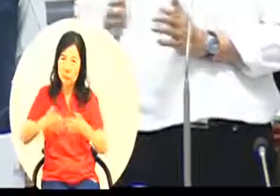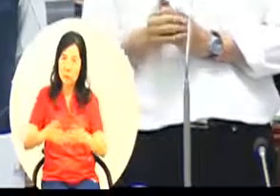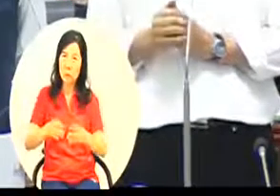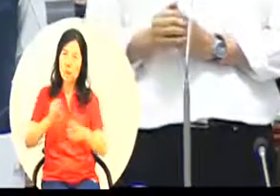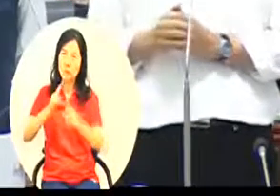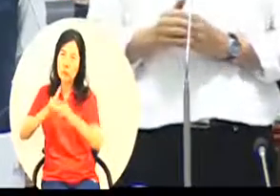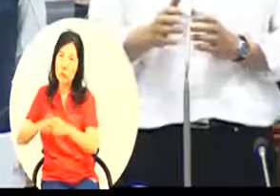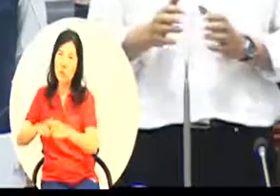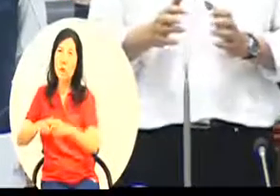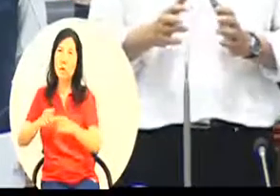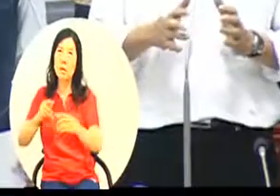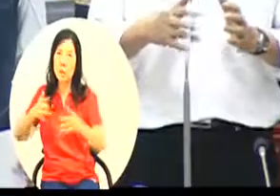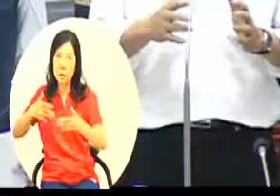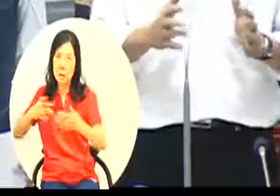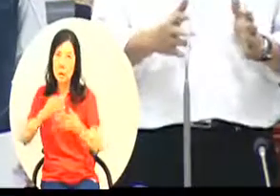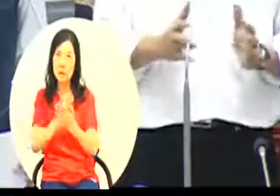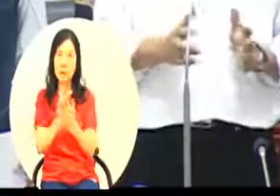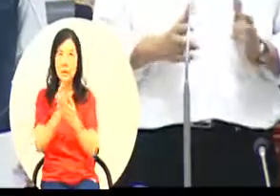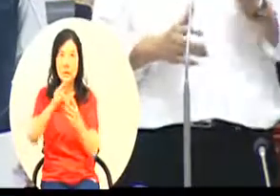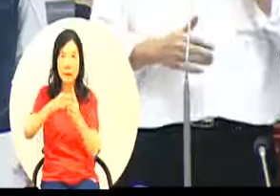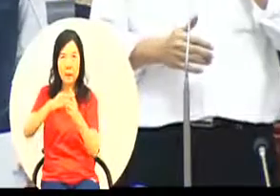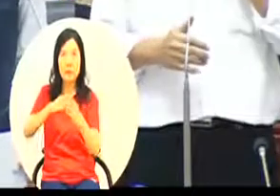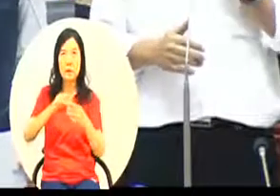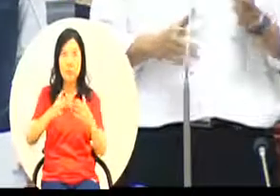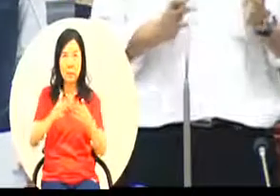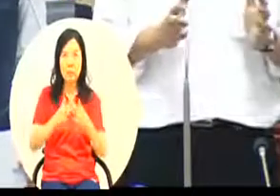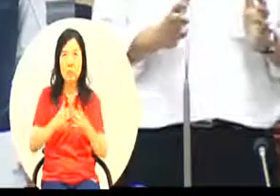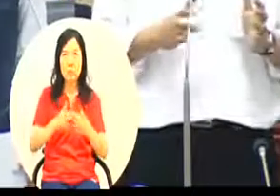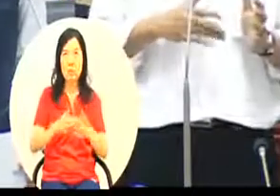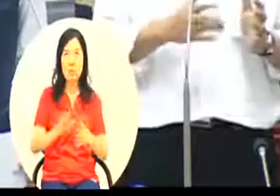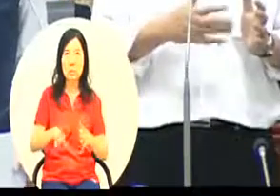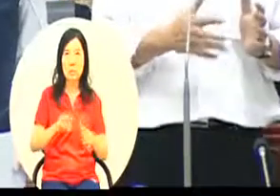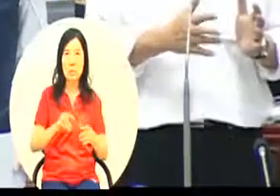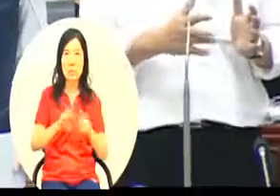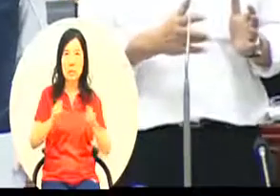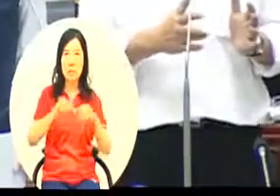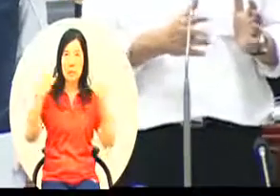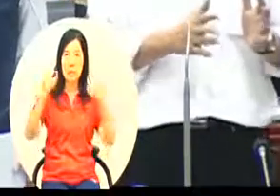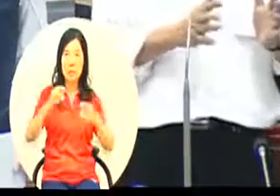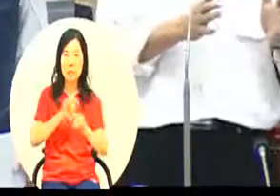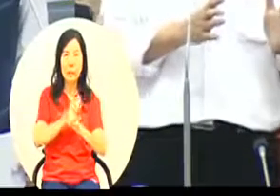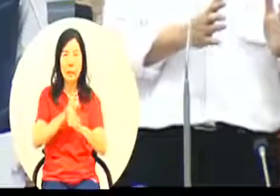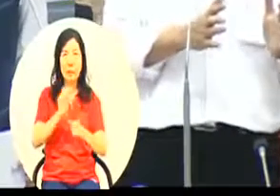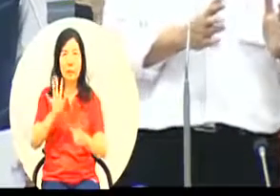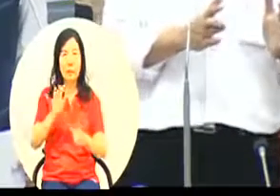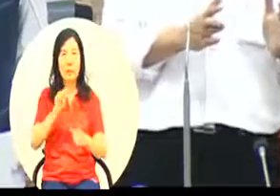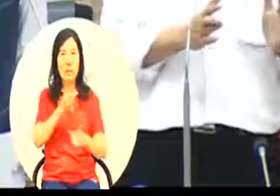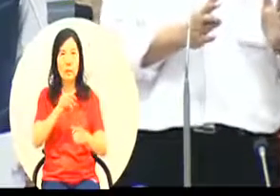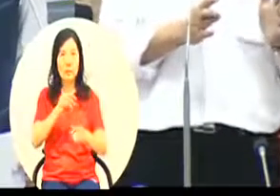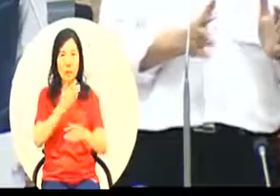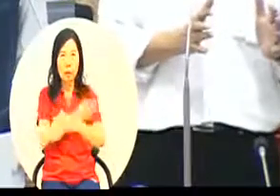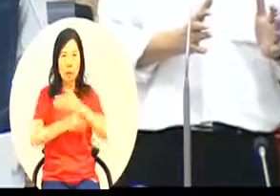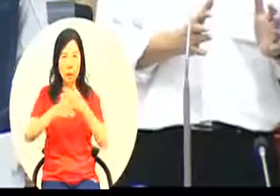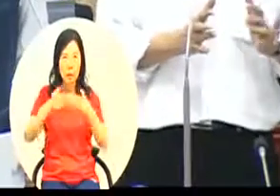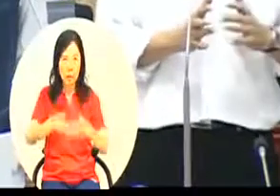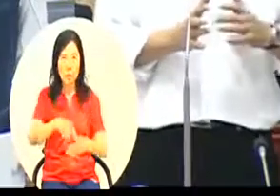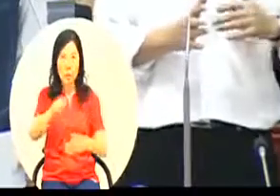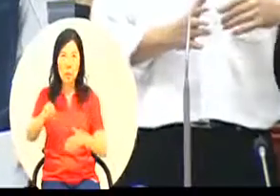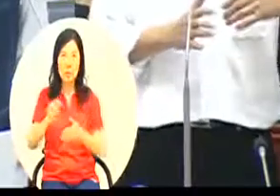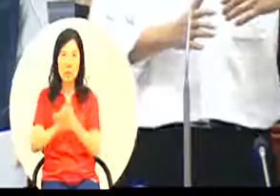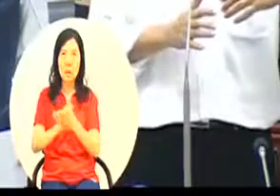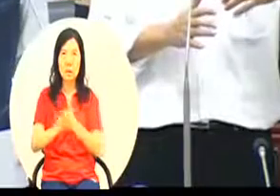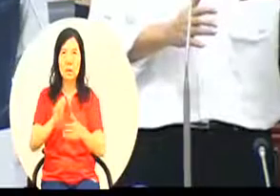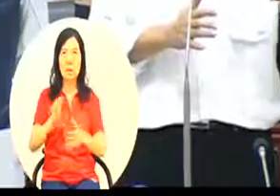他程度的这一个朋友的需求？也就是说，通常我们的经验里面看到，重度的这一些朋友哈，他